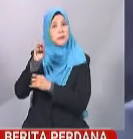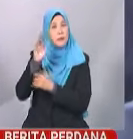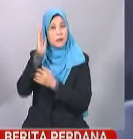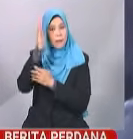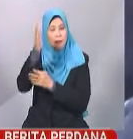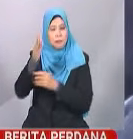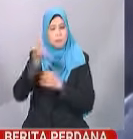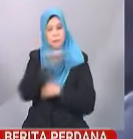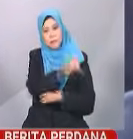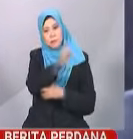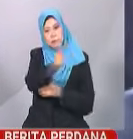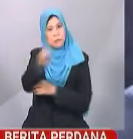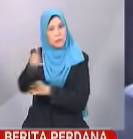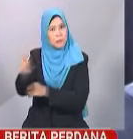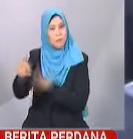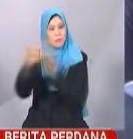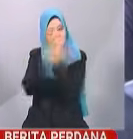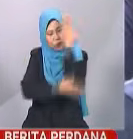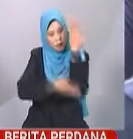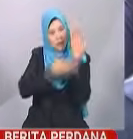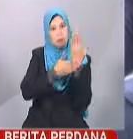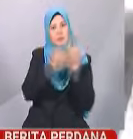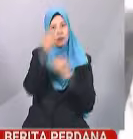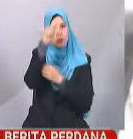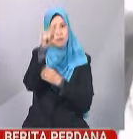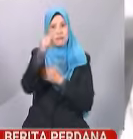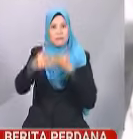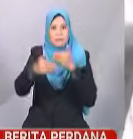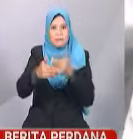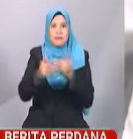ke seluruh negara ini all out untuk pergi mendekati pekebun.